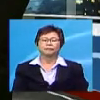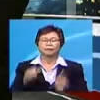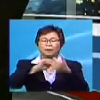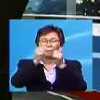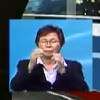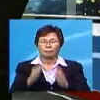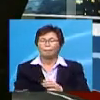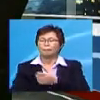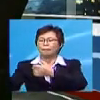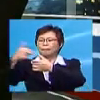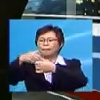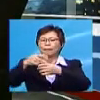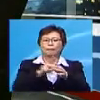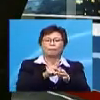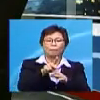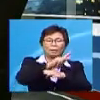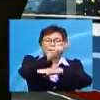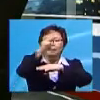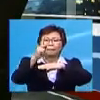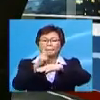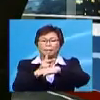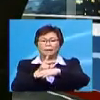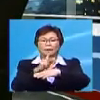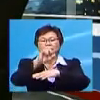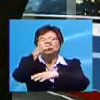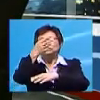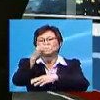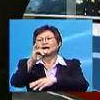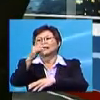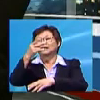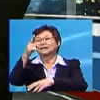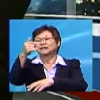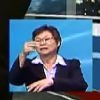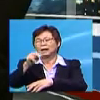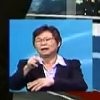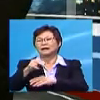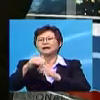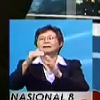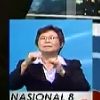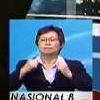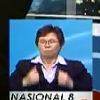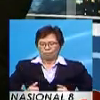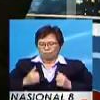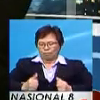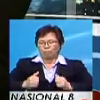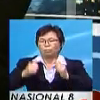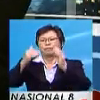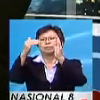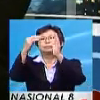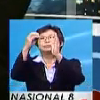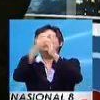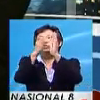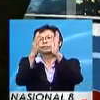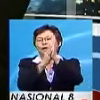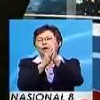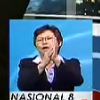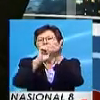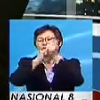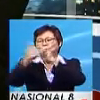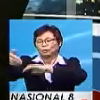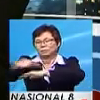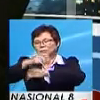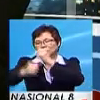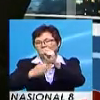atlet maraton profesional kebangsaan Mohammad Shahid dan alias berharap acara maraton akan tersenarai dalam temasah suansi Kuala Lumpur tahun